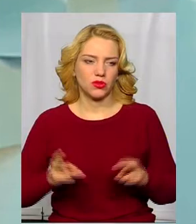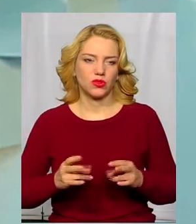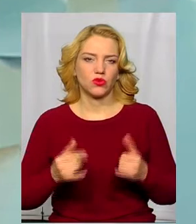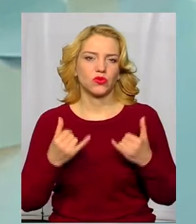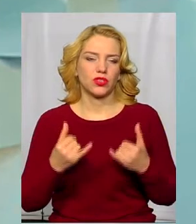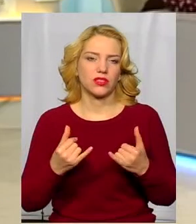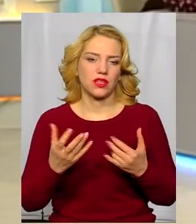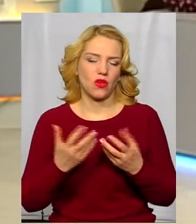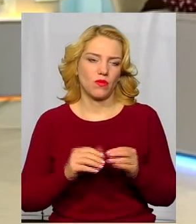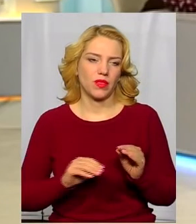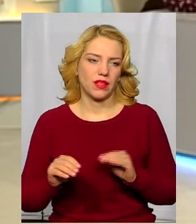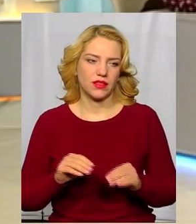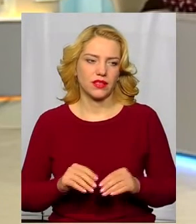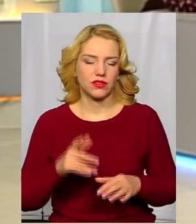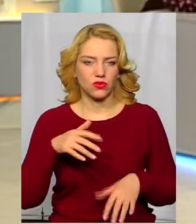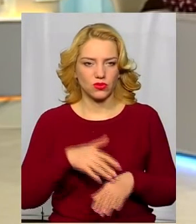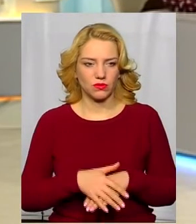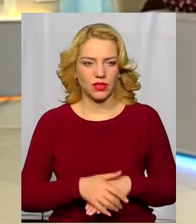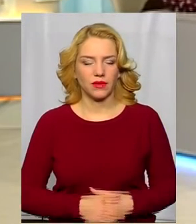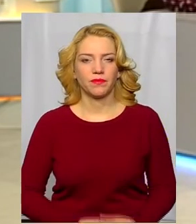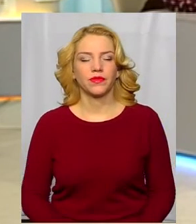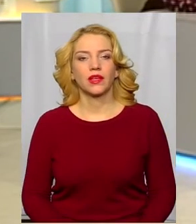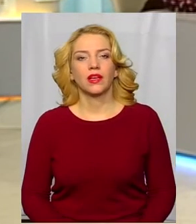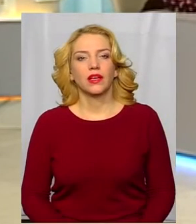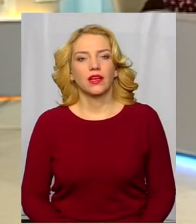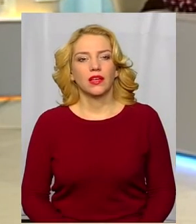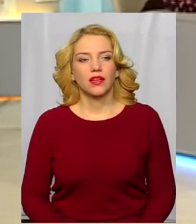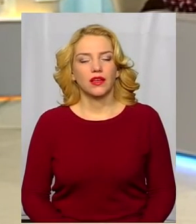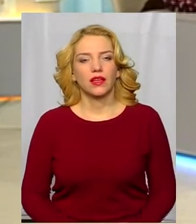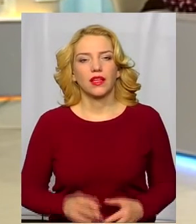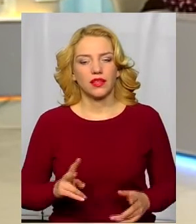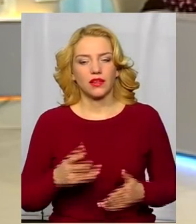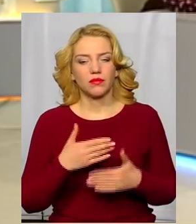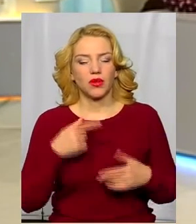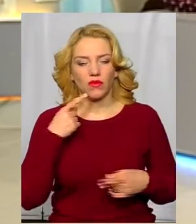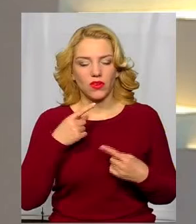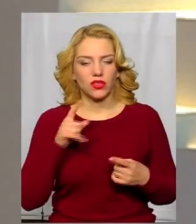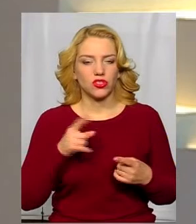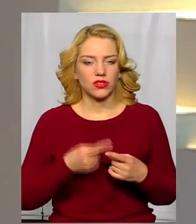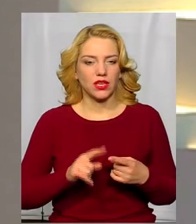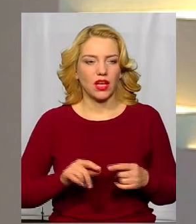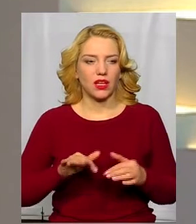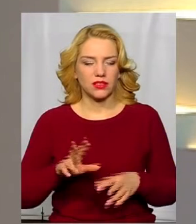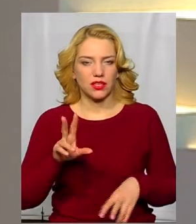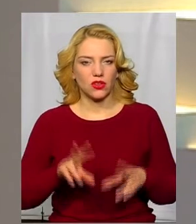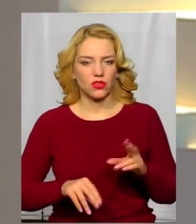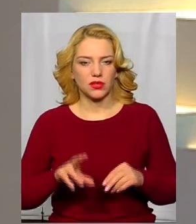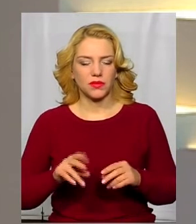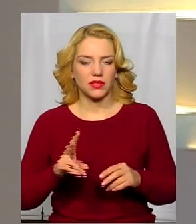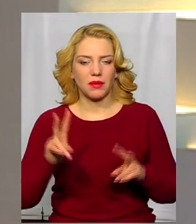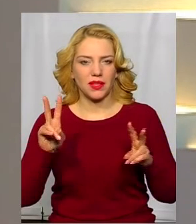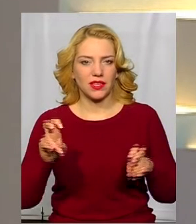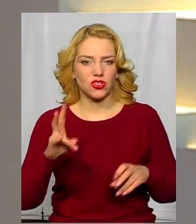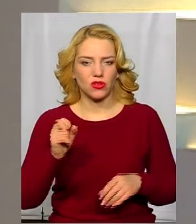обладнання. Зрозуміло. Пані Любове, так як ми говорили, що ця акція розрахована тематично